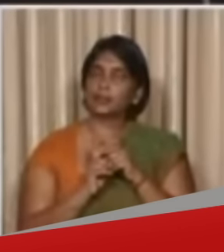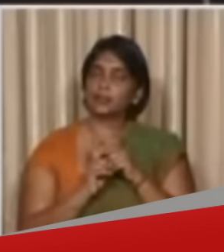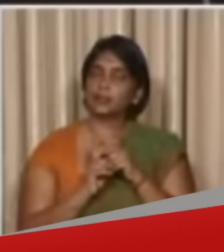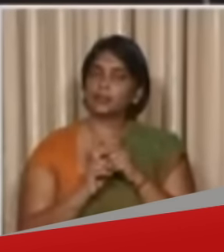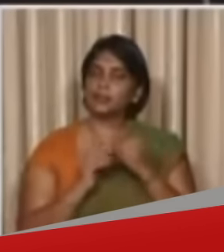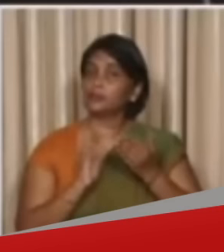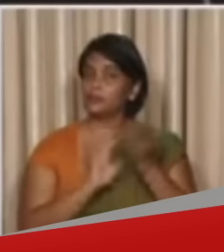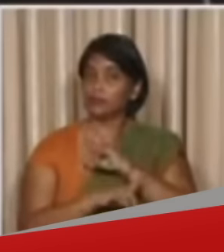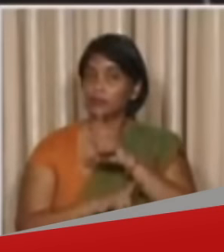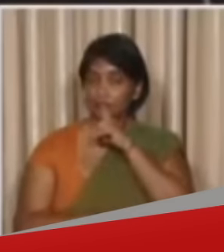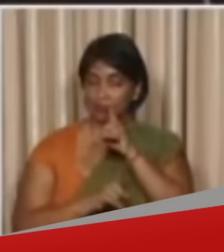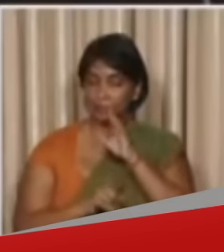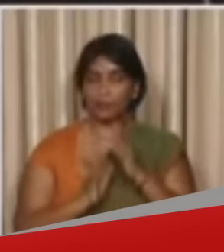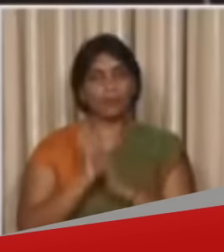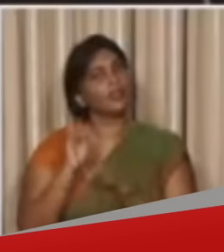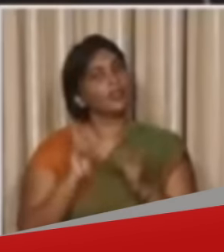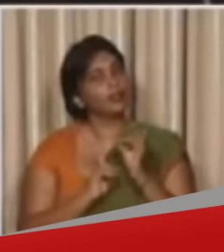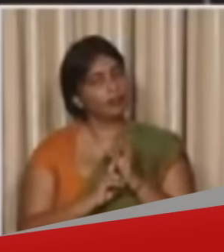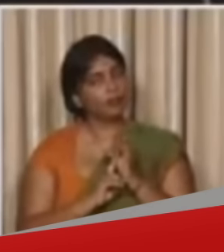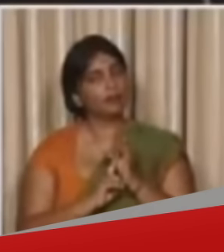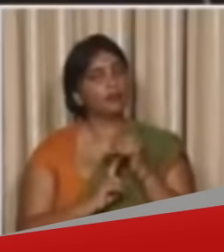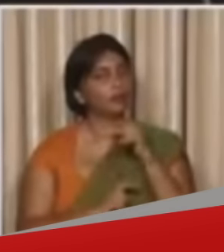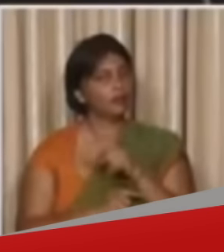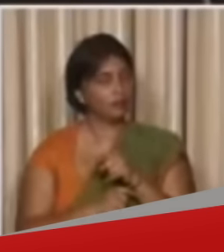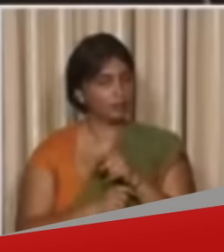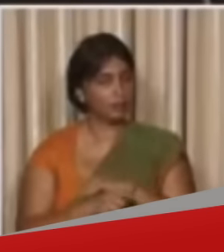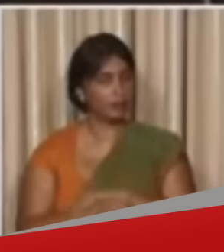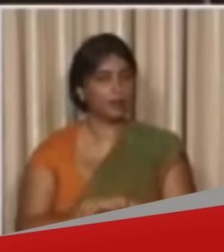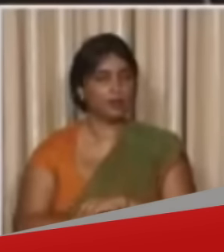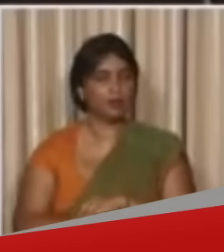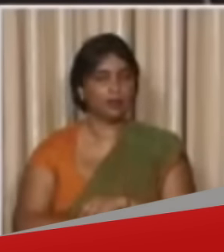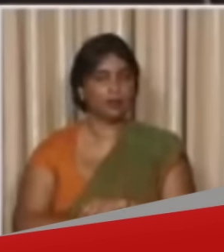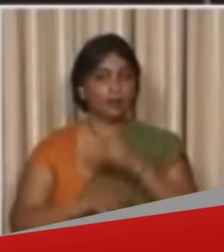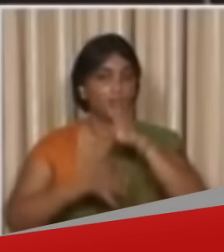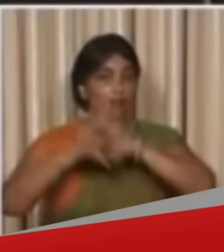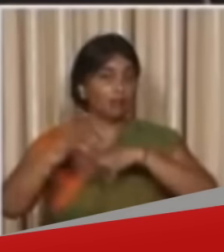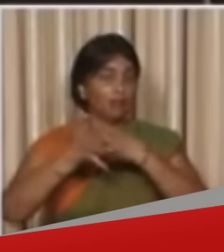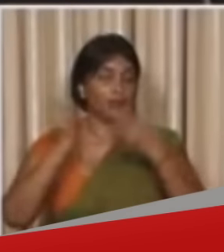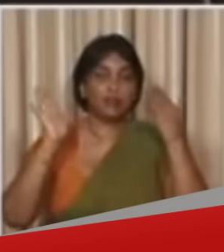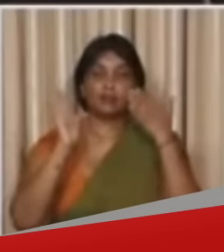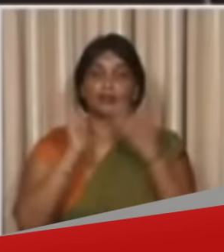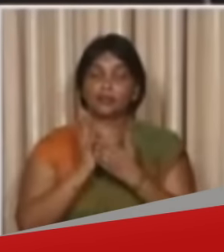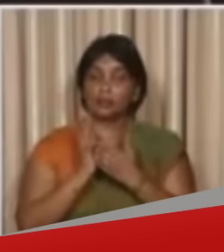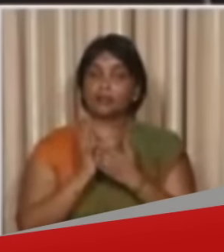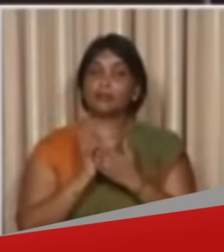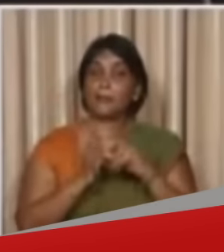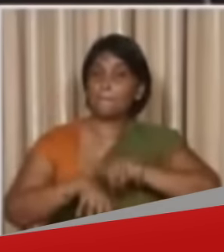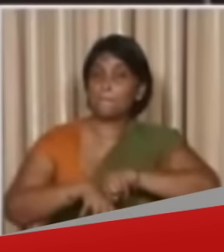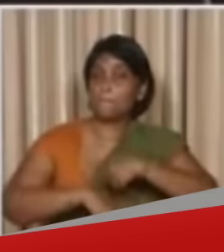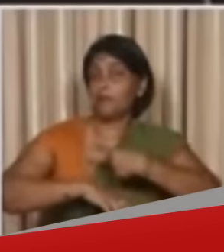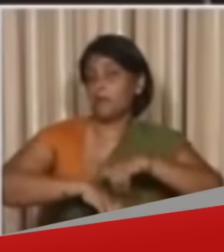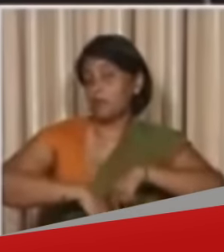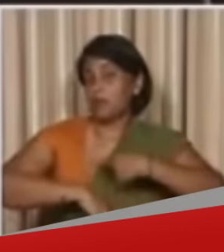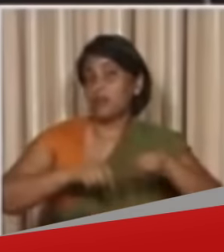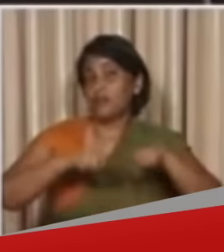කලින් කතා කරපු මන්ත්‍රීතුමා මේක ඇස්ටිමේට් එකකුත් දුන්නා. බෑ කතා කරලා තියෙනවා මෙච්චරක් වියදම් කරලා තියෙනවා